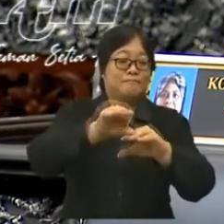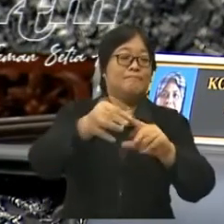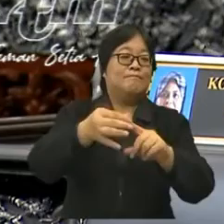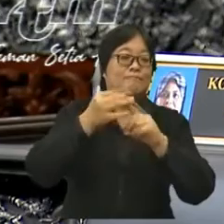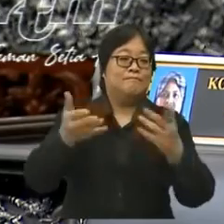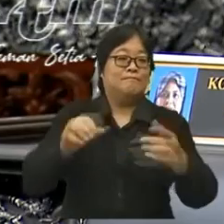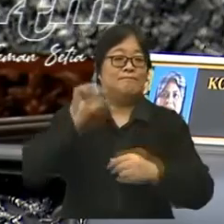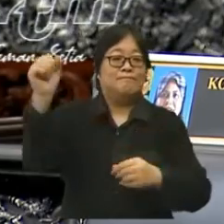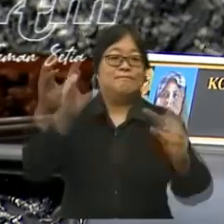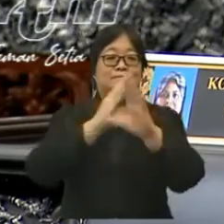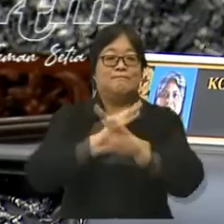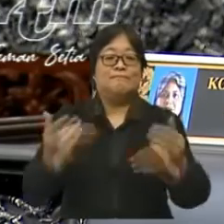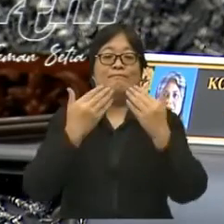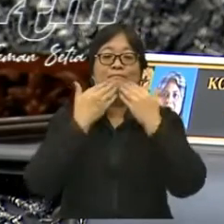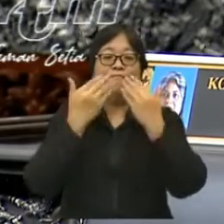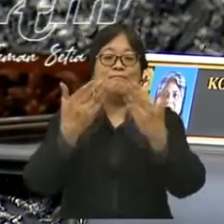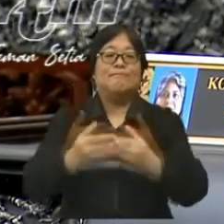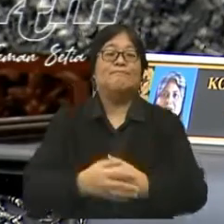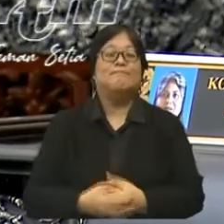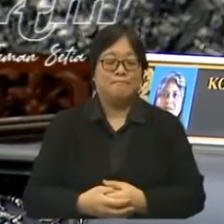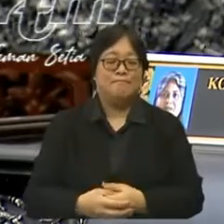khususnya untuk Sabah dan Sarawak. Terima kasih.